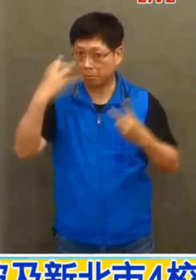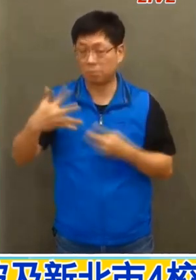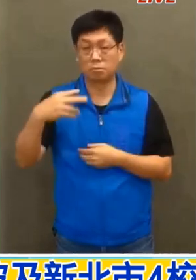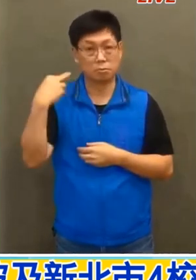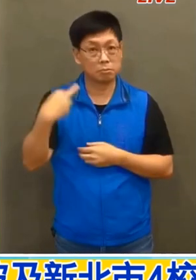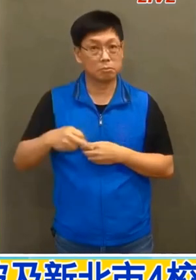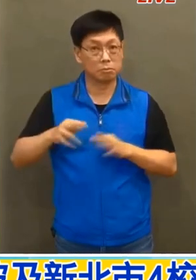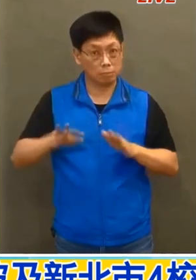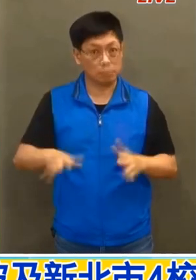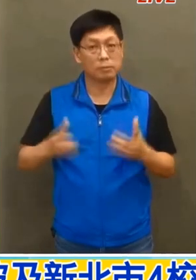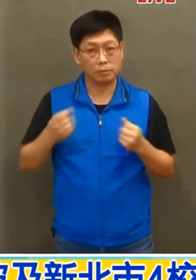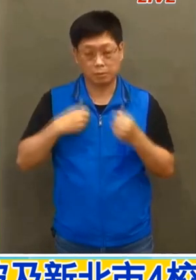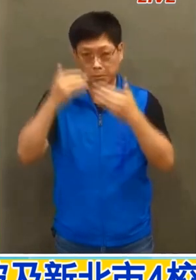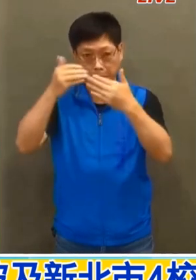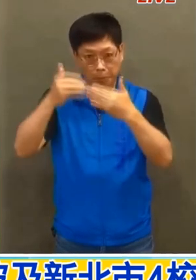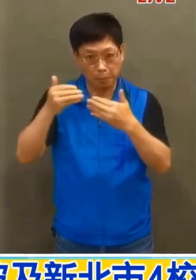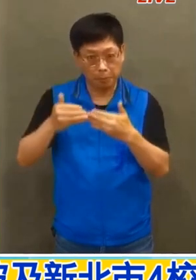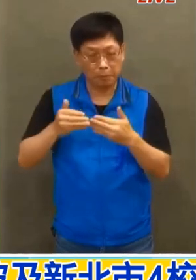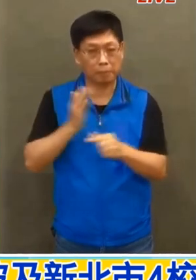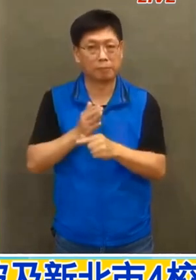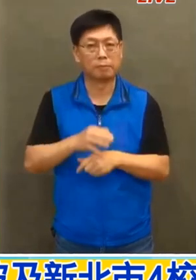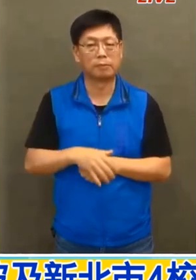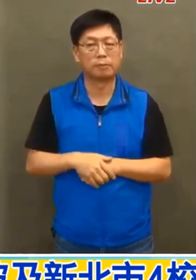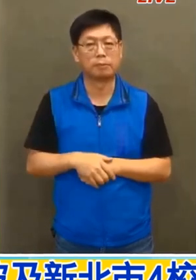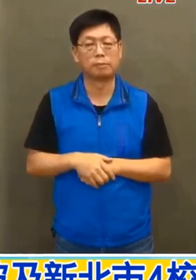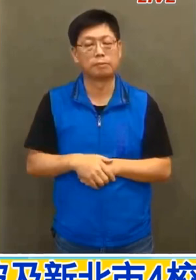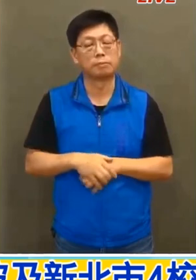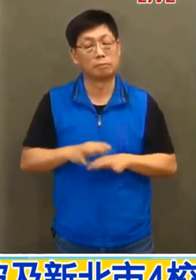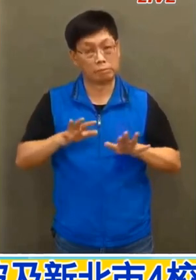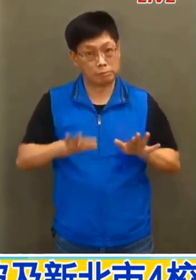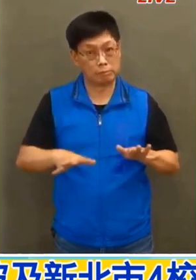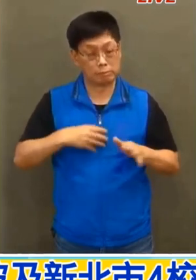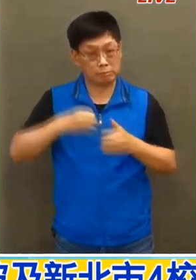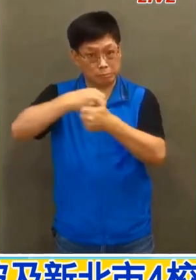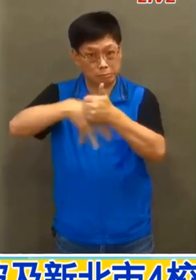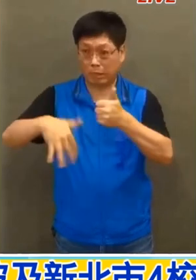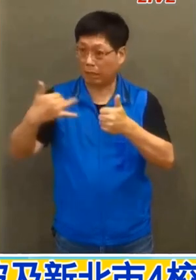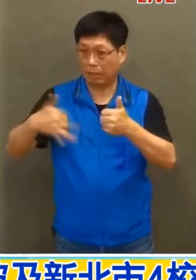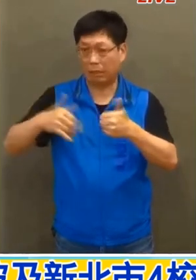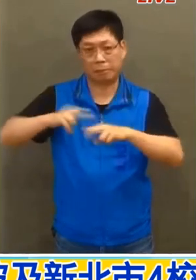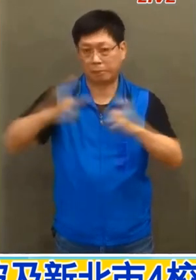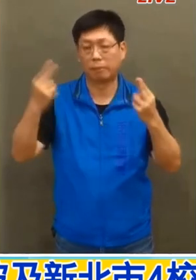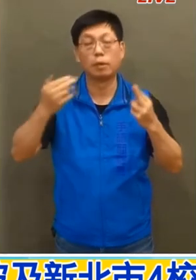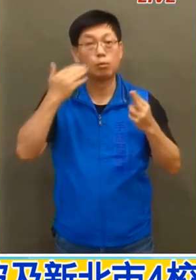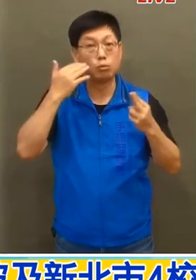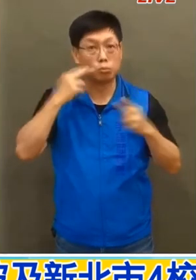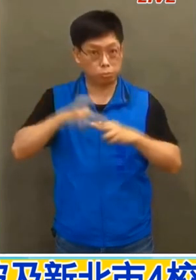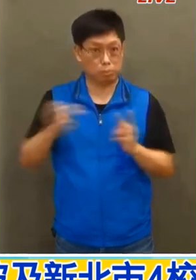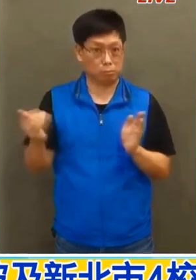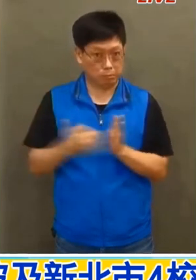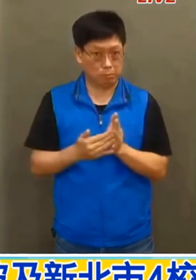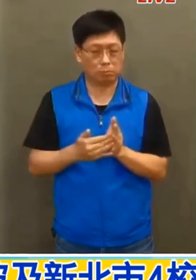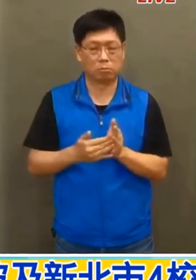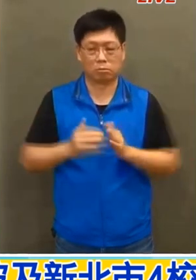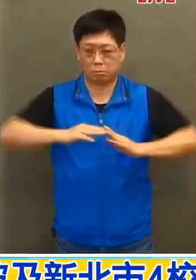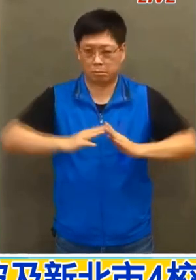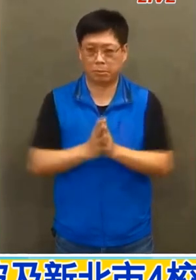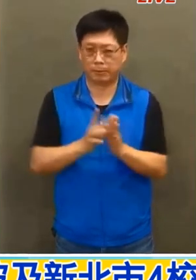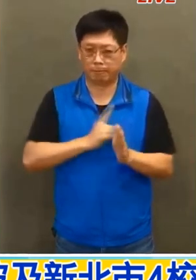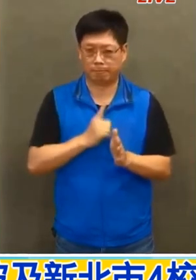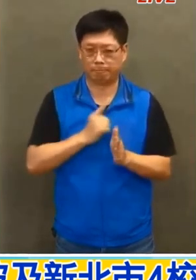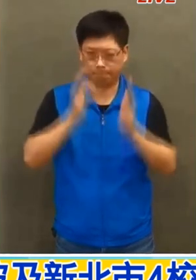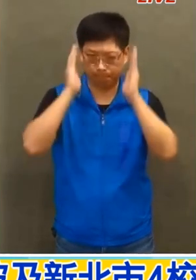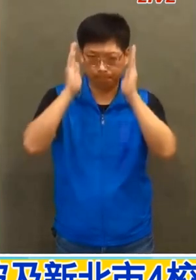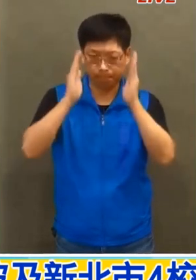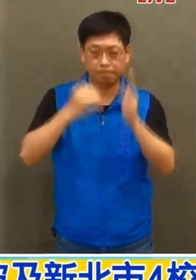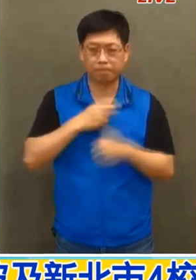教育部目前也在核对资料，目前系统还没有开放，只要一开放，我们也会很慎重